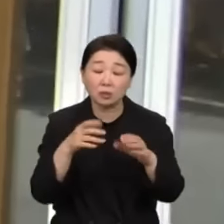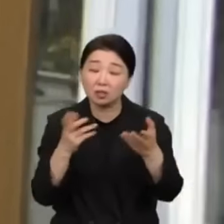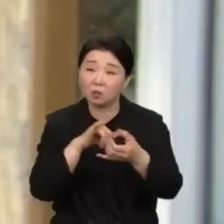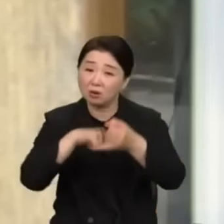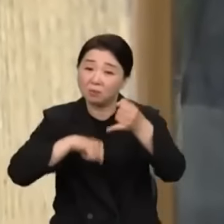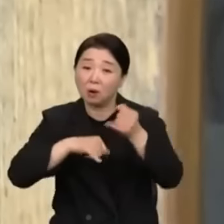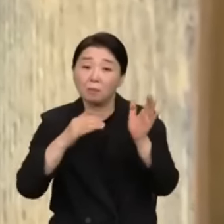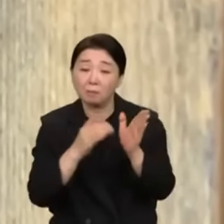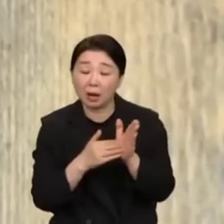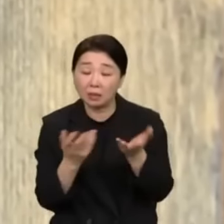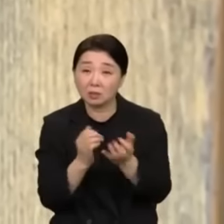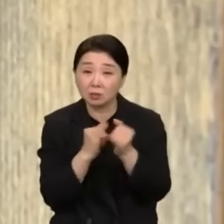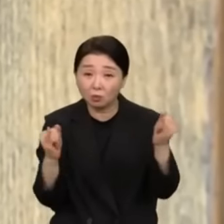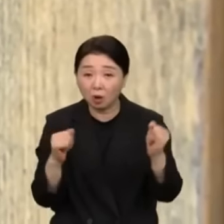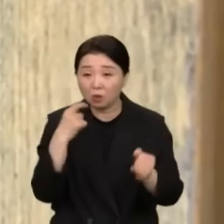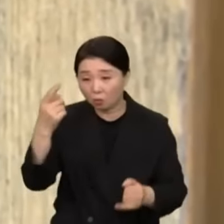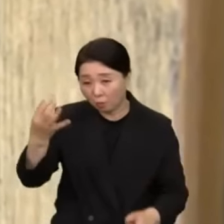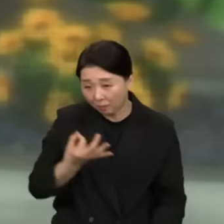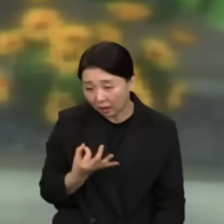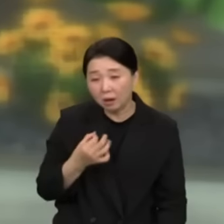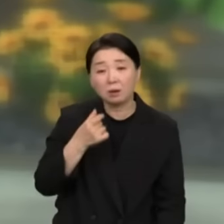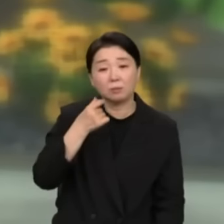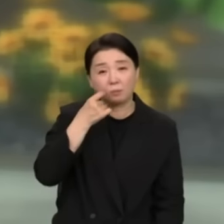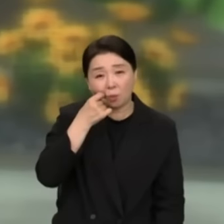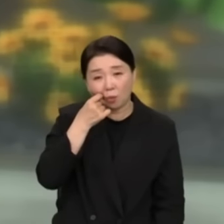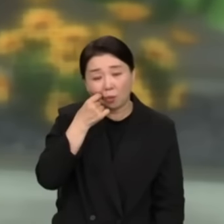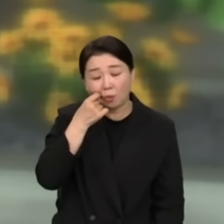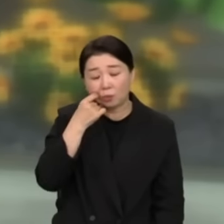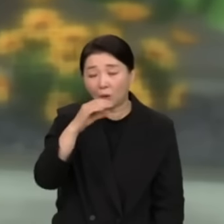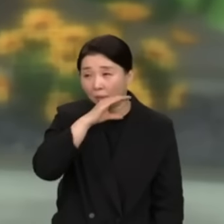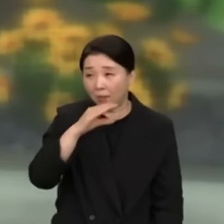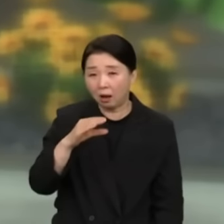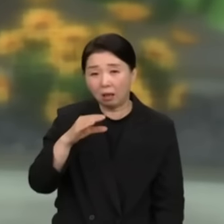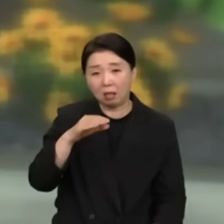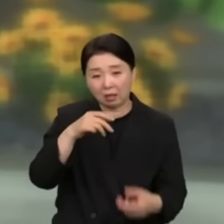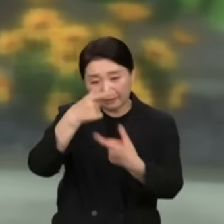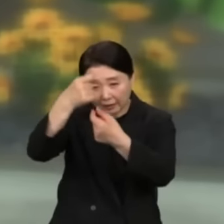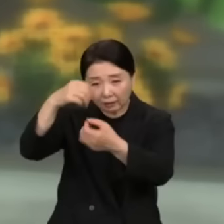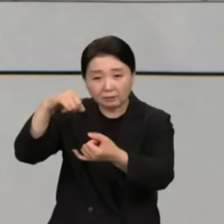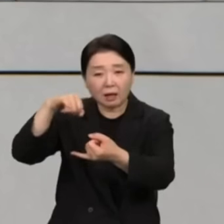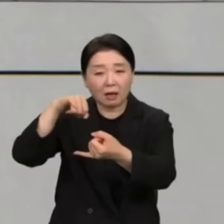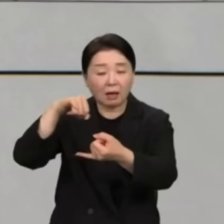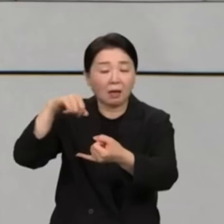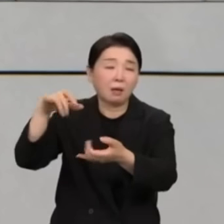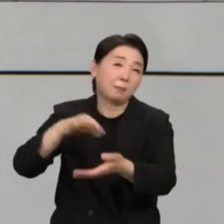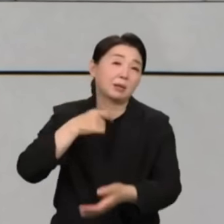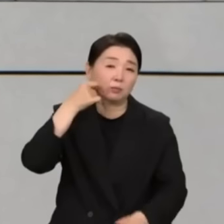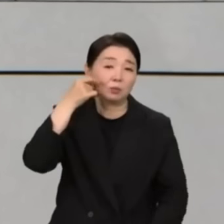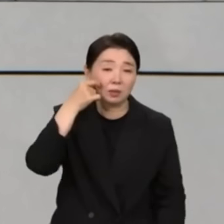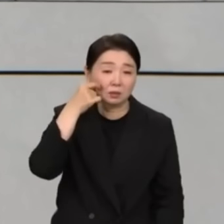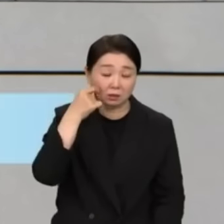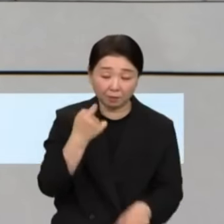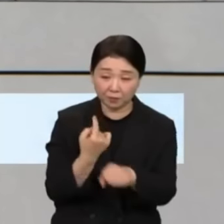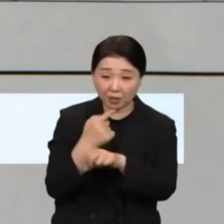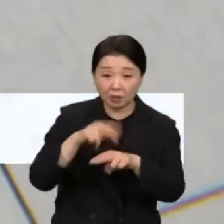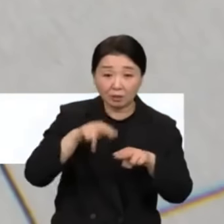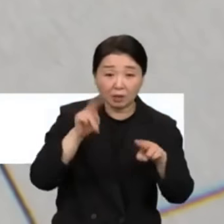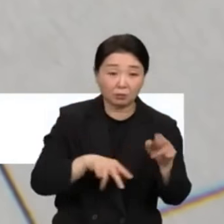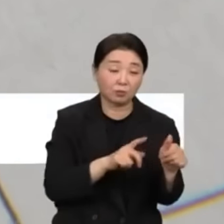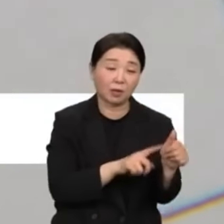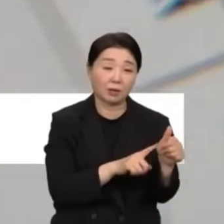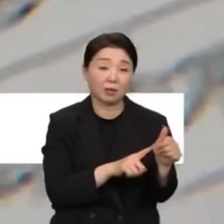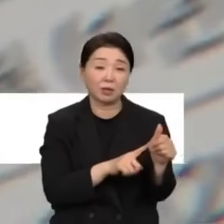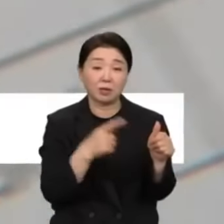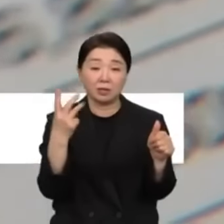실제 일부 직원들은 임금을 제때 그리고 제대로 받지 못한 걸로 드러났습니다. 지난해 그만둔 직원 A씨는